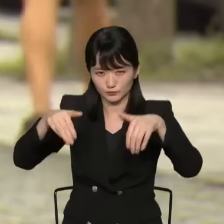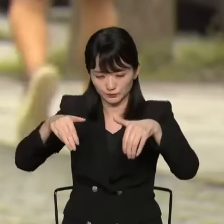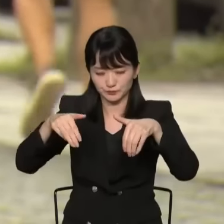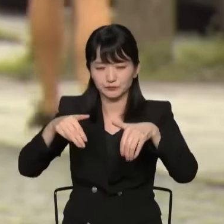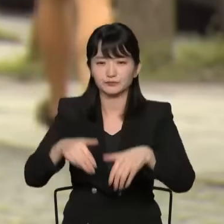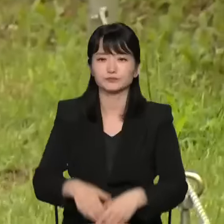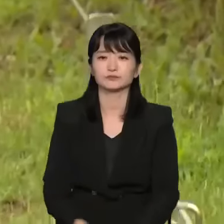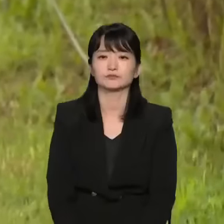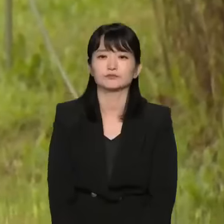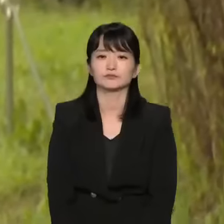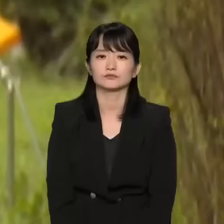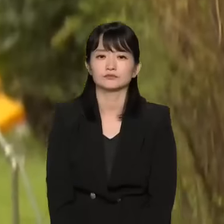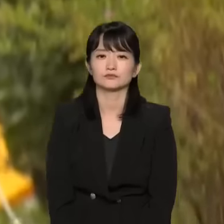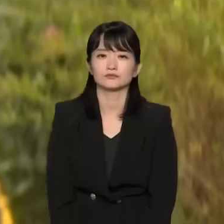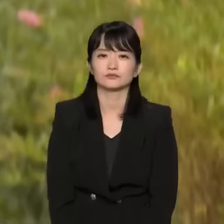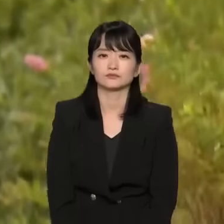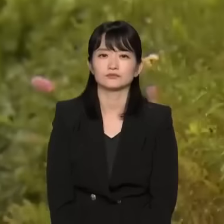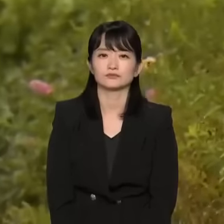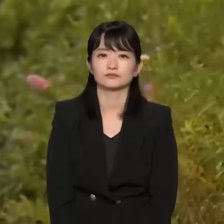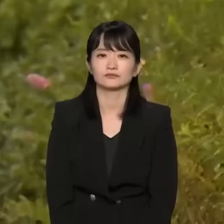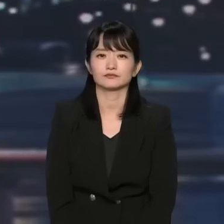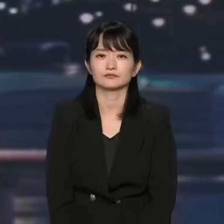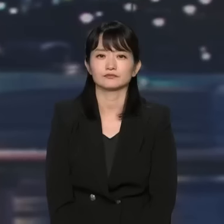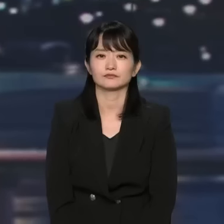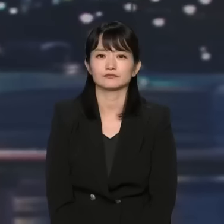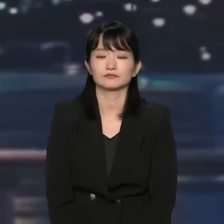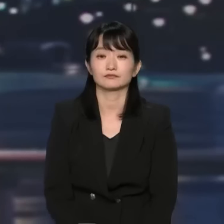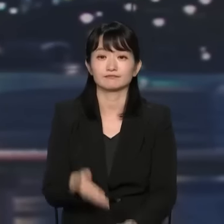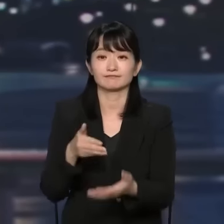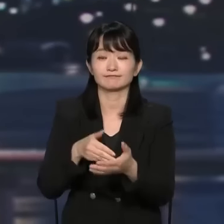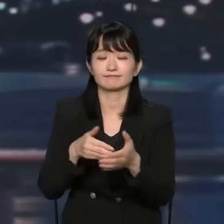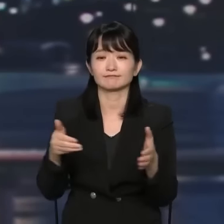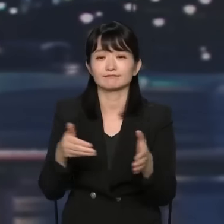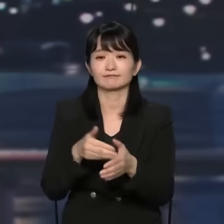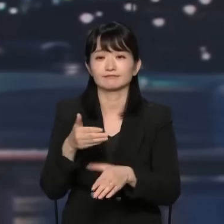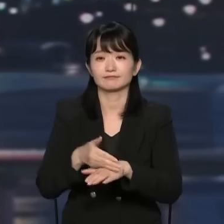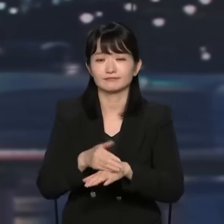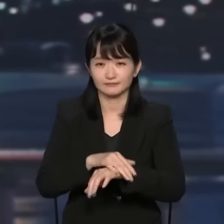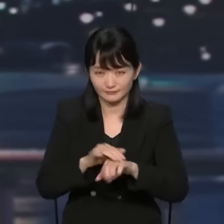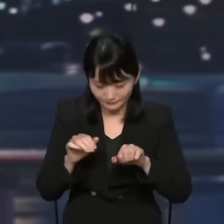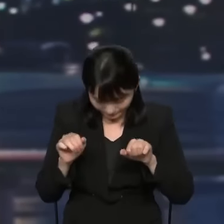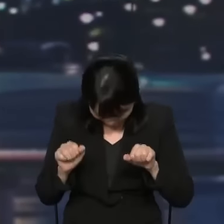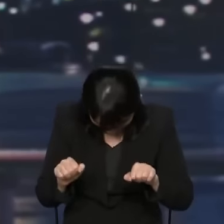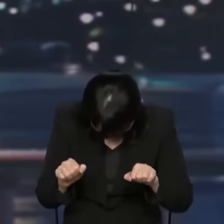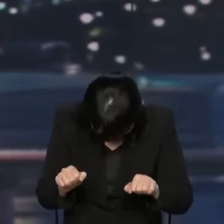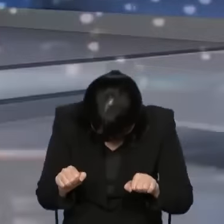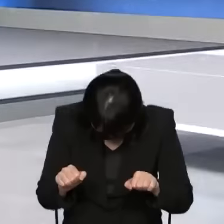올 거란 예보입니다. 뉴스룸 마치겠습니다. 고맙습니다.